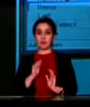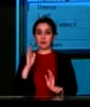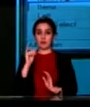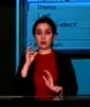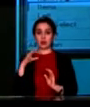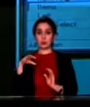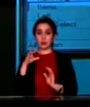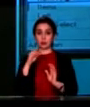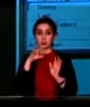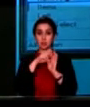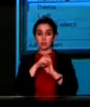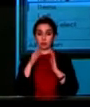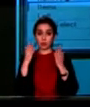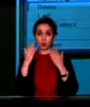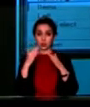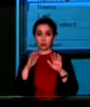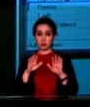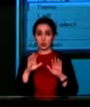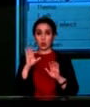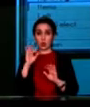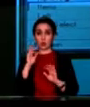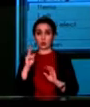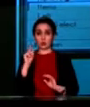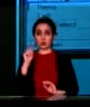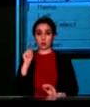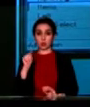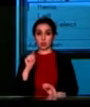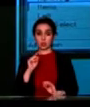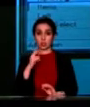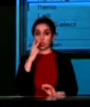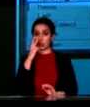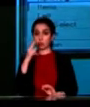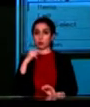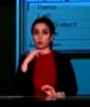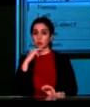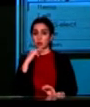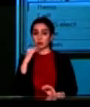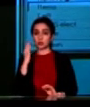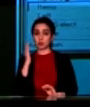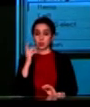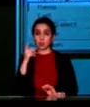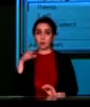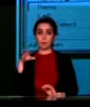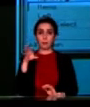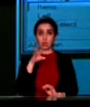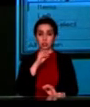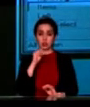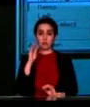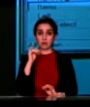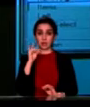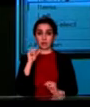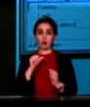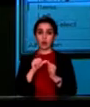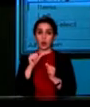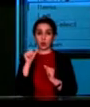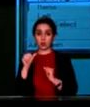Variantlarni barchasini kiritib bo'lganimizdan keyin OK tugmasi bosiladi. E'tibor berayotgan bo'lsangiz, barcha variantlar